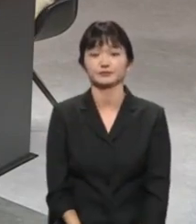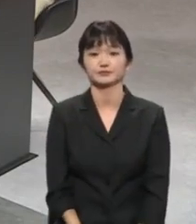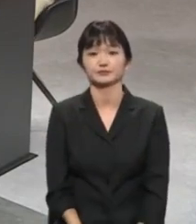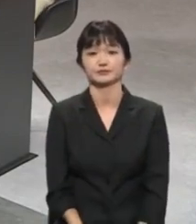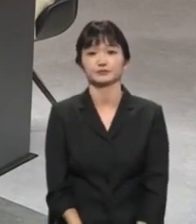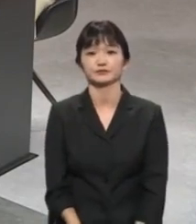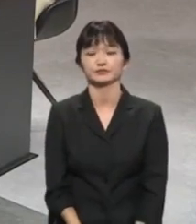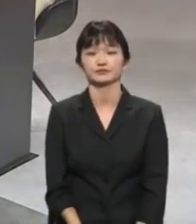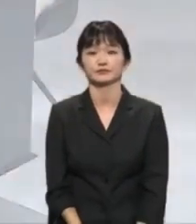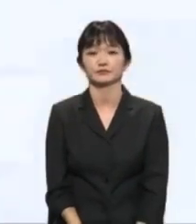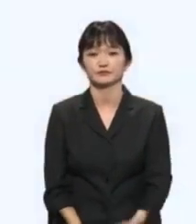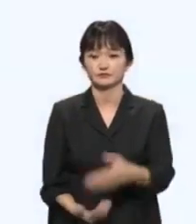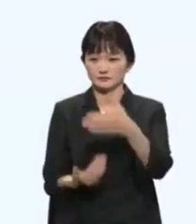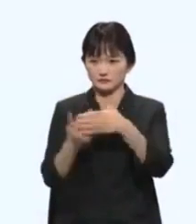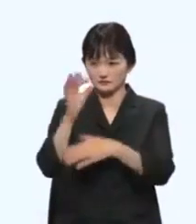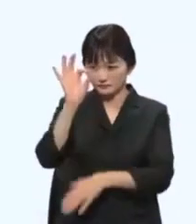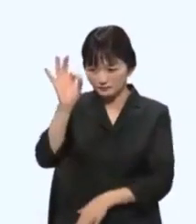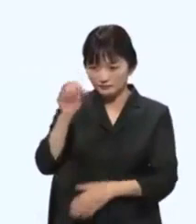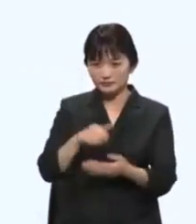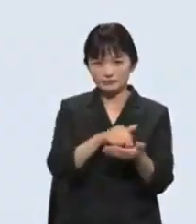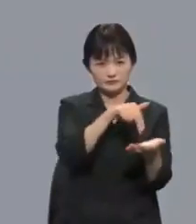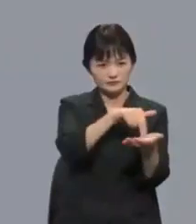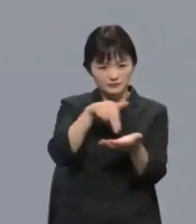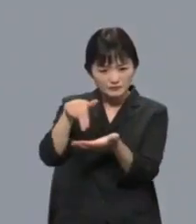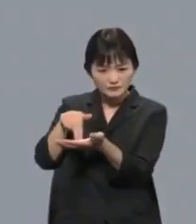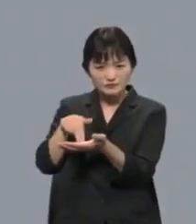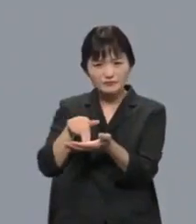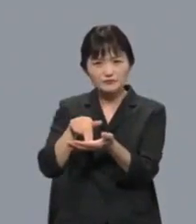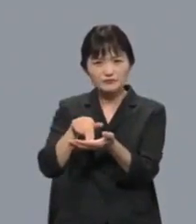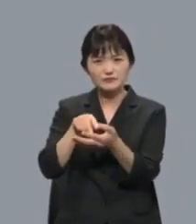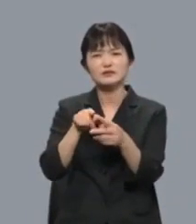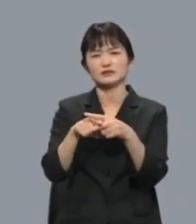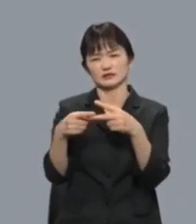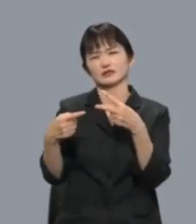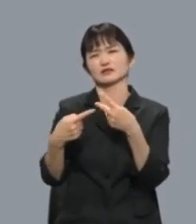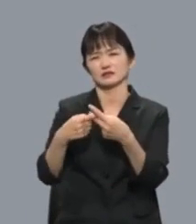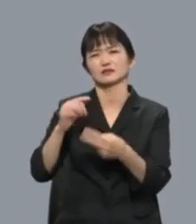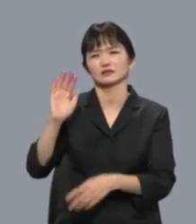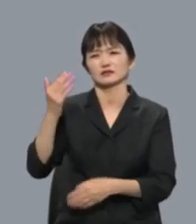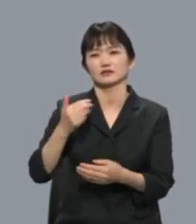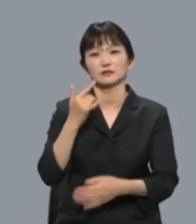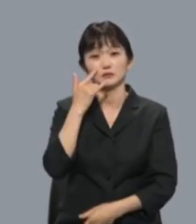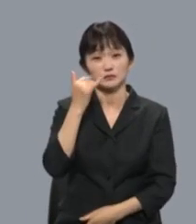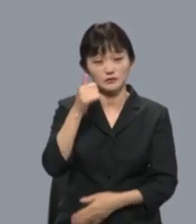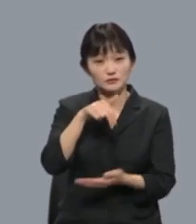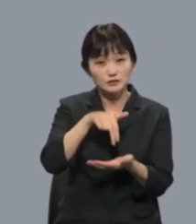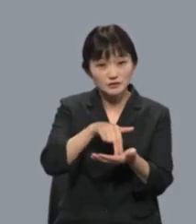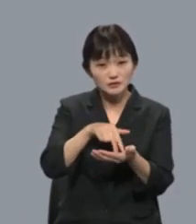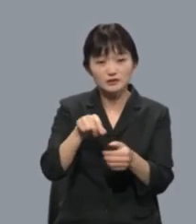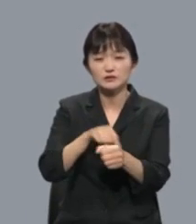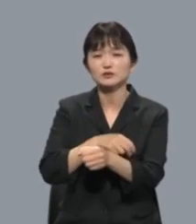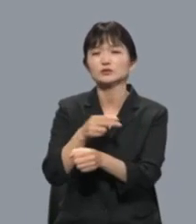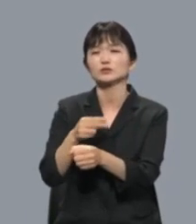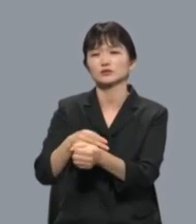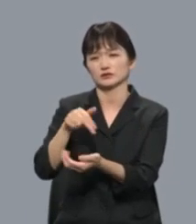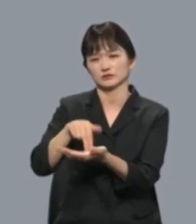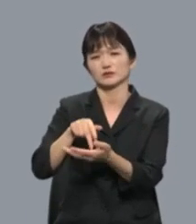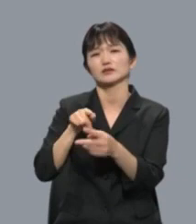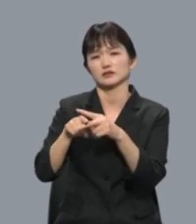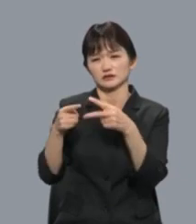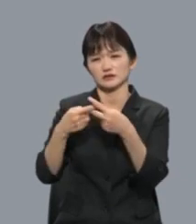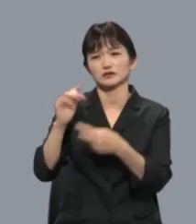어이 사건을 바라보니까 이제 양쪽이 다 이해가 되더라 그러니까 부모의 입장 특수교사의 입장 다 이해가